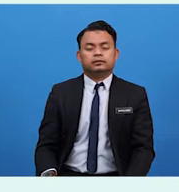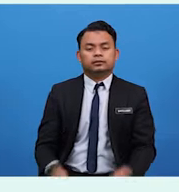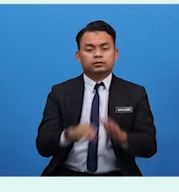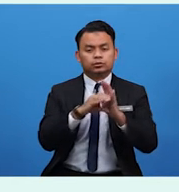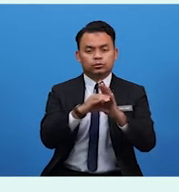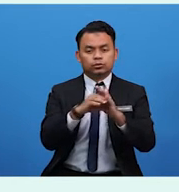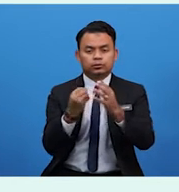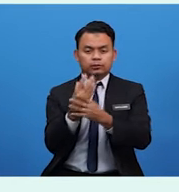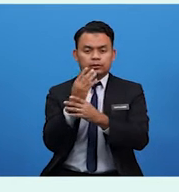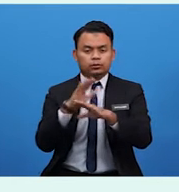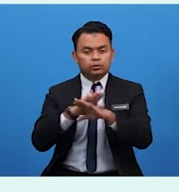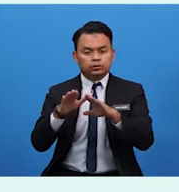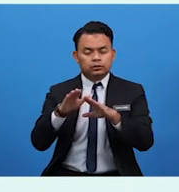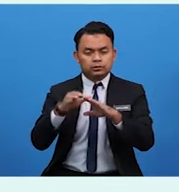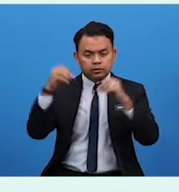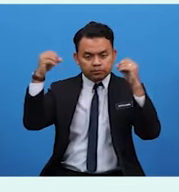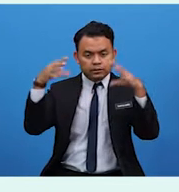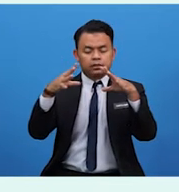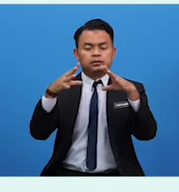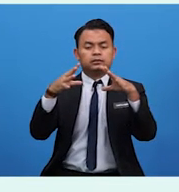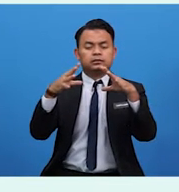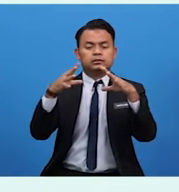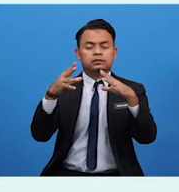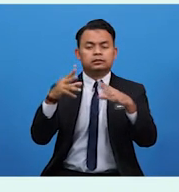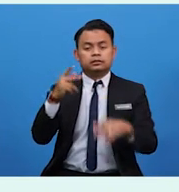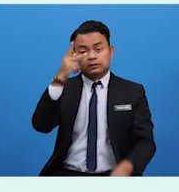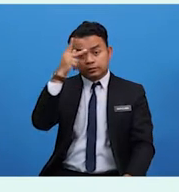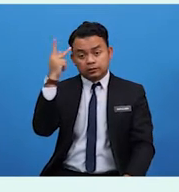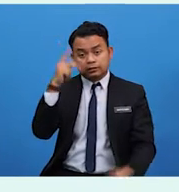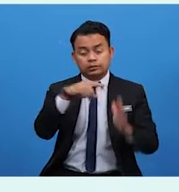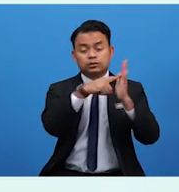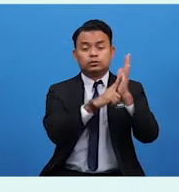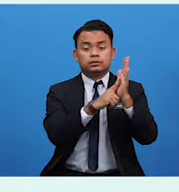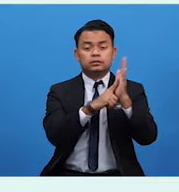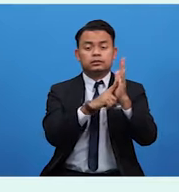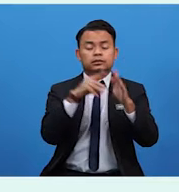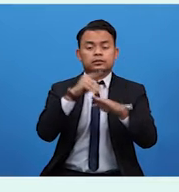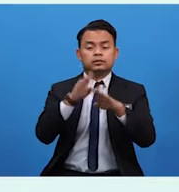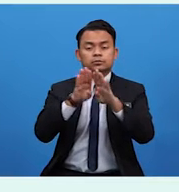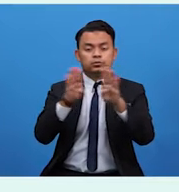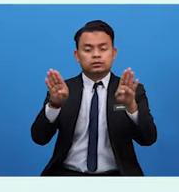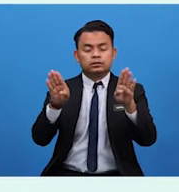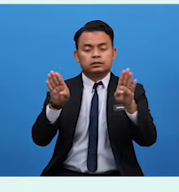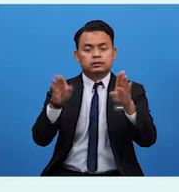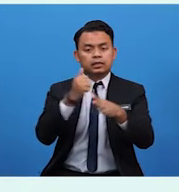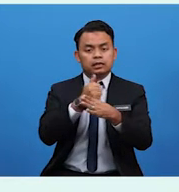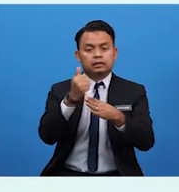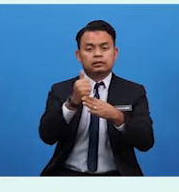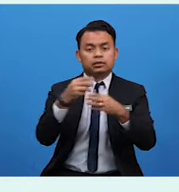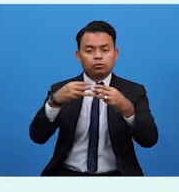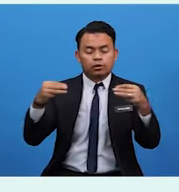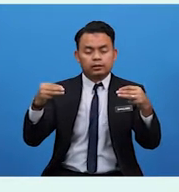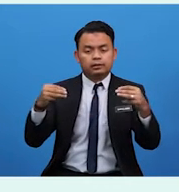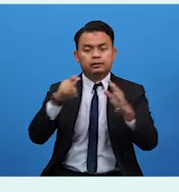mentol tidak menyala kerana suis dibuka atau wire terputus. Keadaan ini